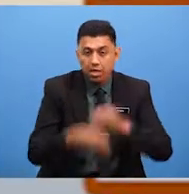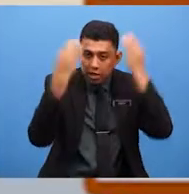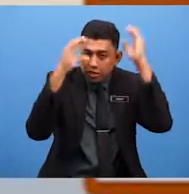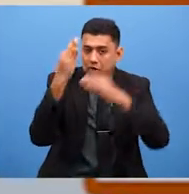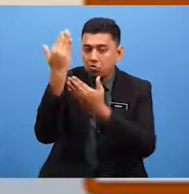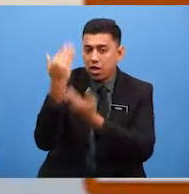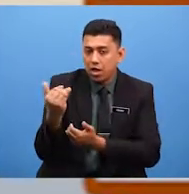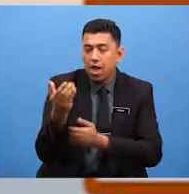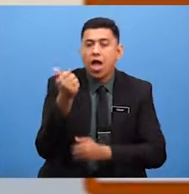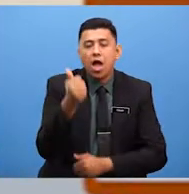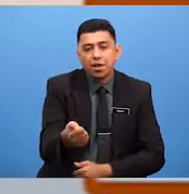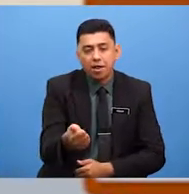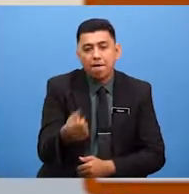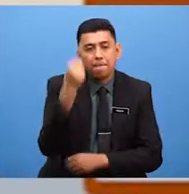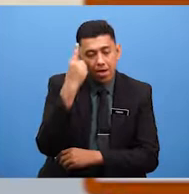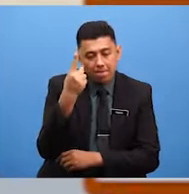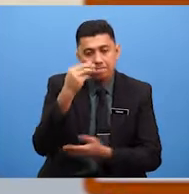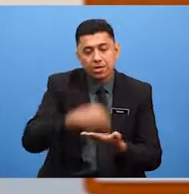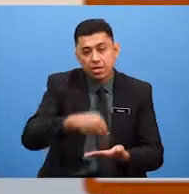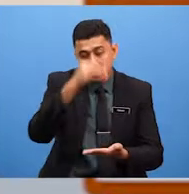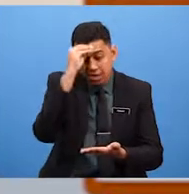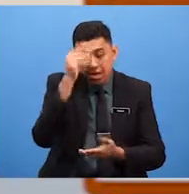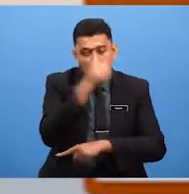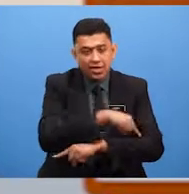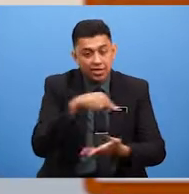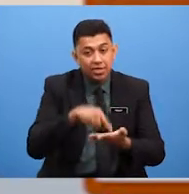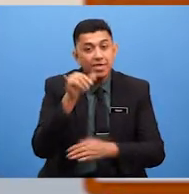berharap anda faham pembelajaran hari ini, ya.